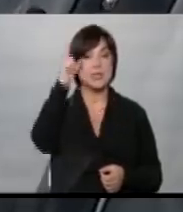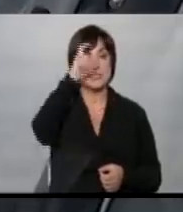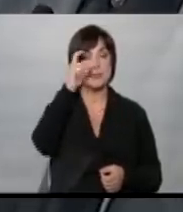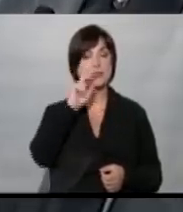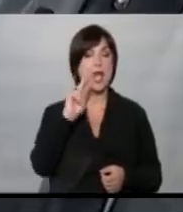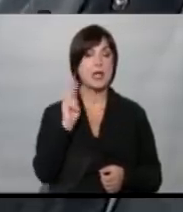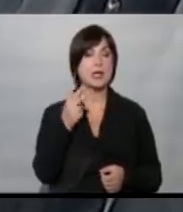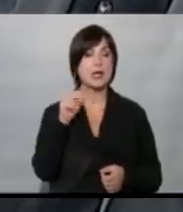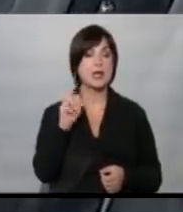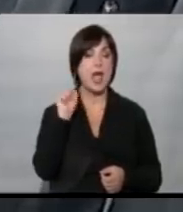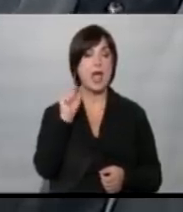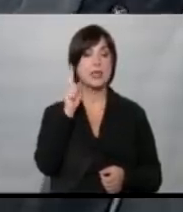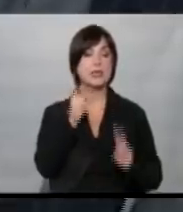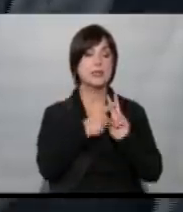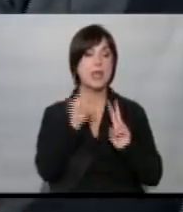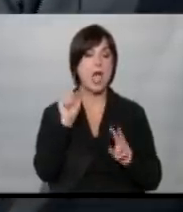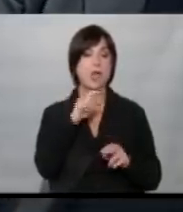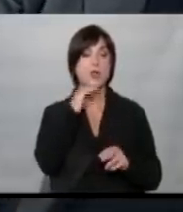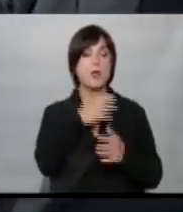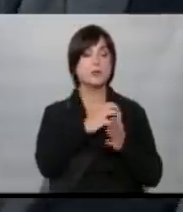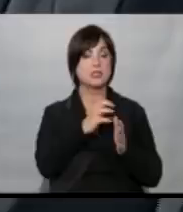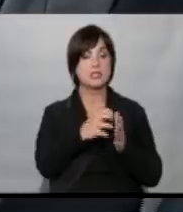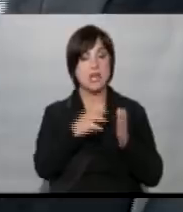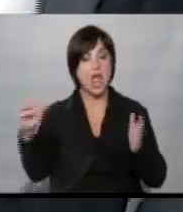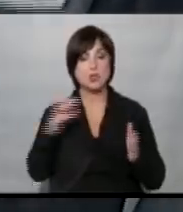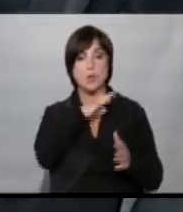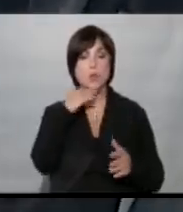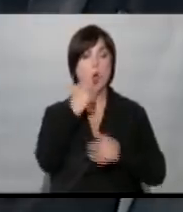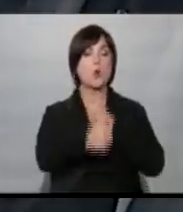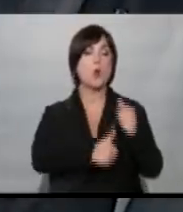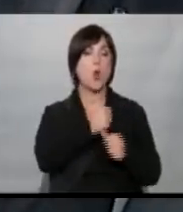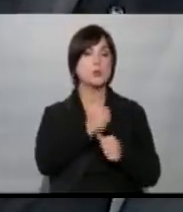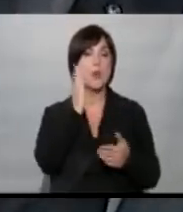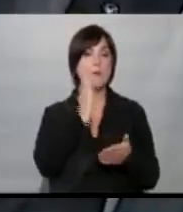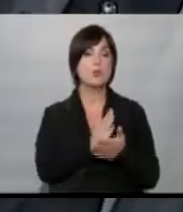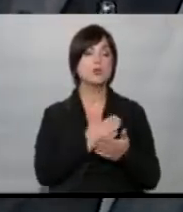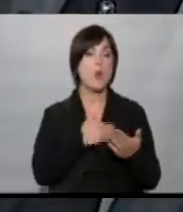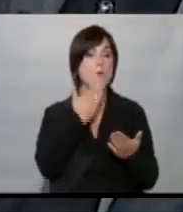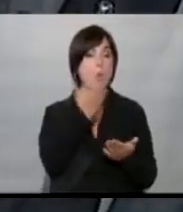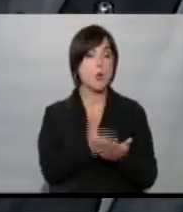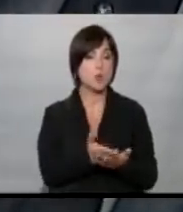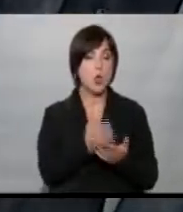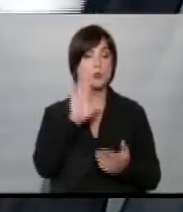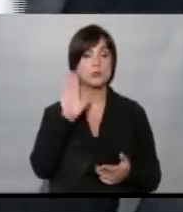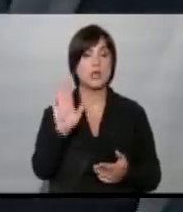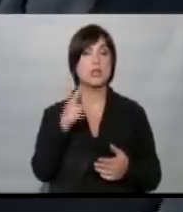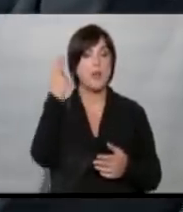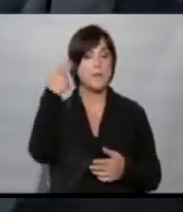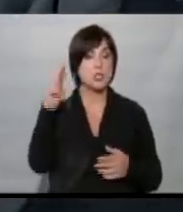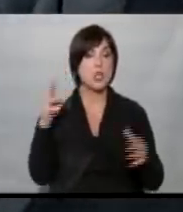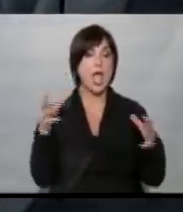во Хрватска, и тоа траеше многу години. И беше понудено од страна на